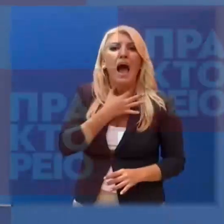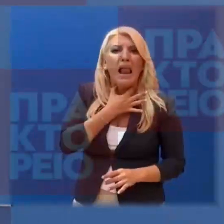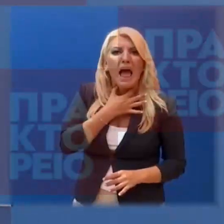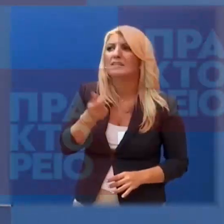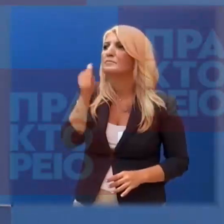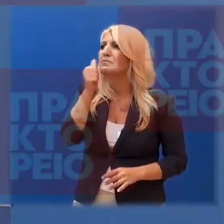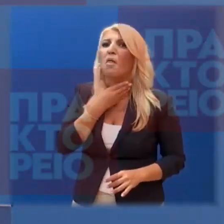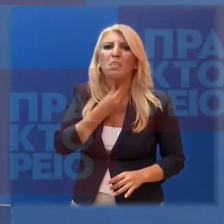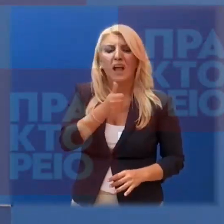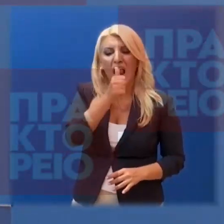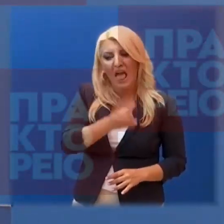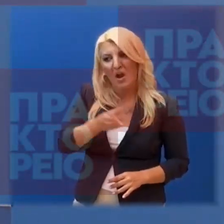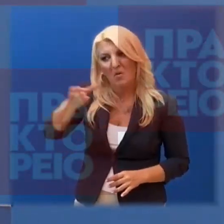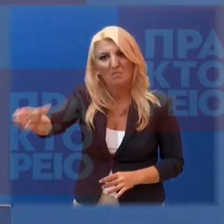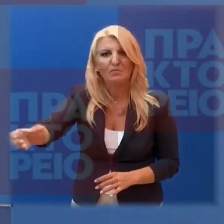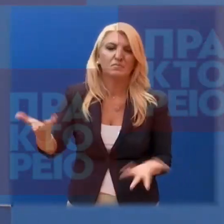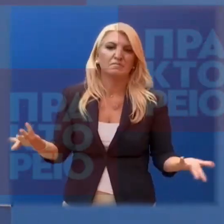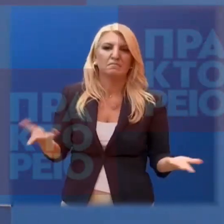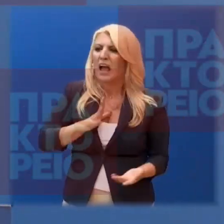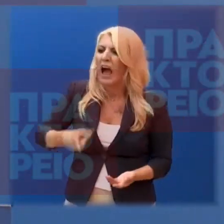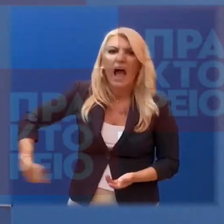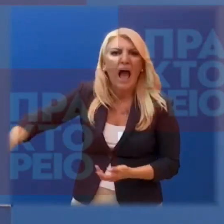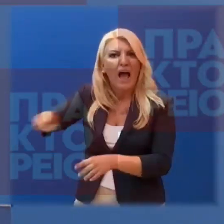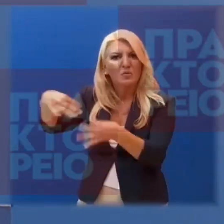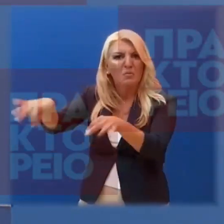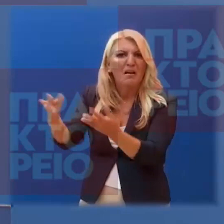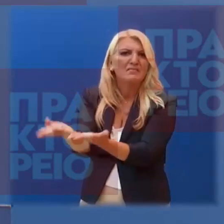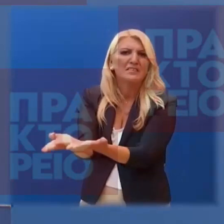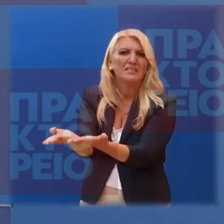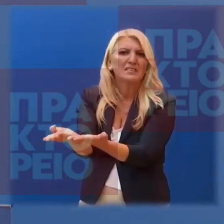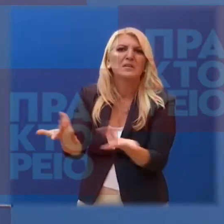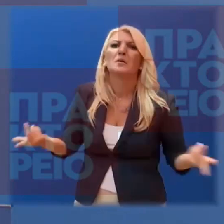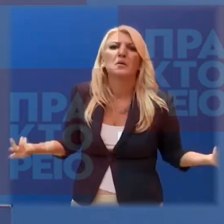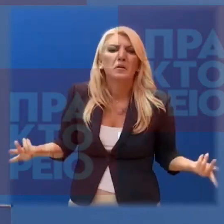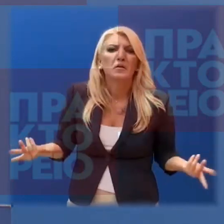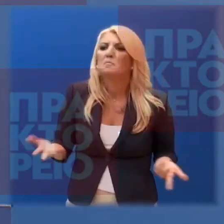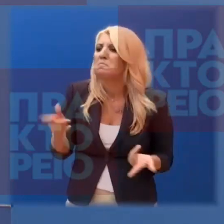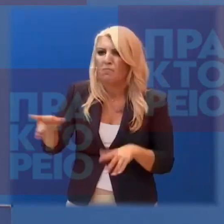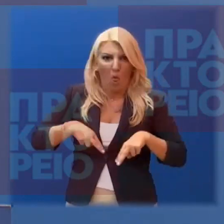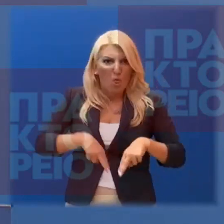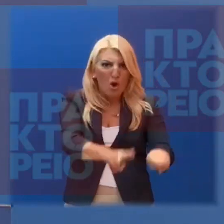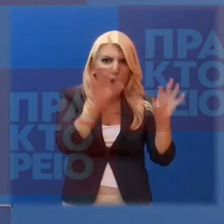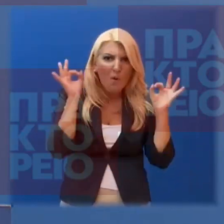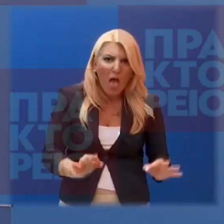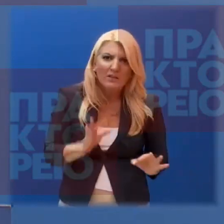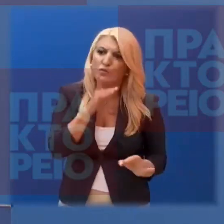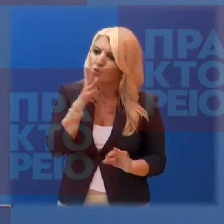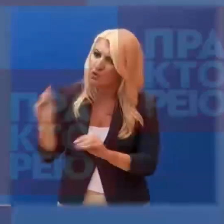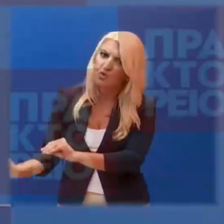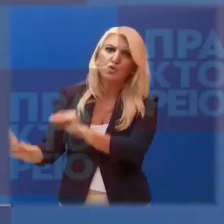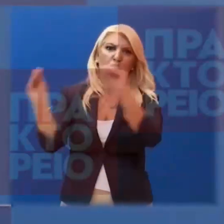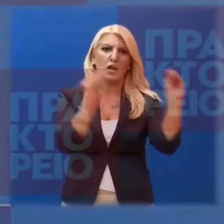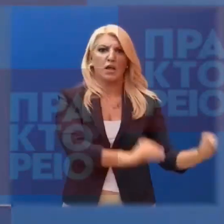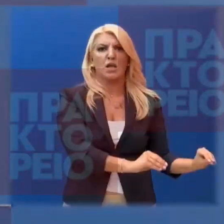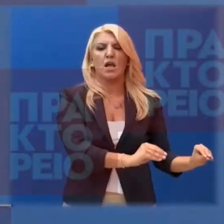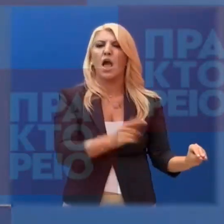διαμαγείας. Οι άνθρωποι αυτοί κάπου πρέπει να στεγαστούν. Και φυσικά η προσωρινή στέγασή τους δεν σημαίνει ότι μας